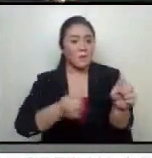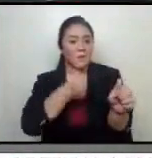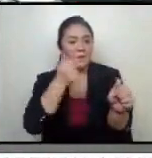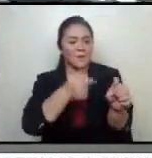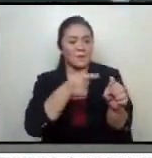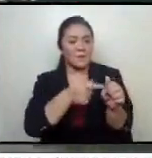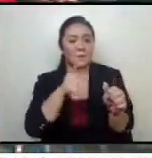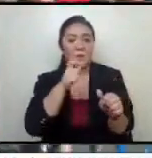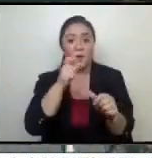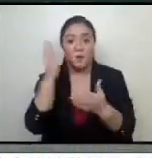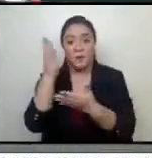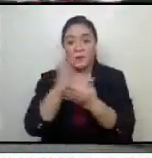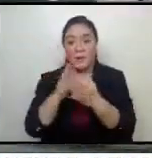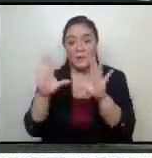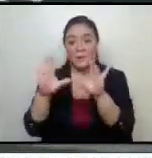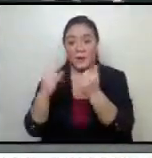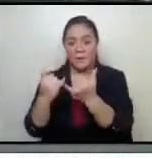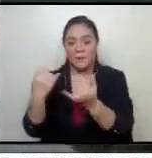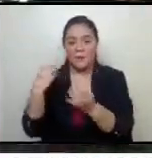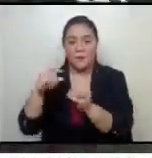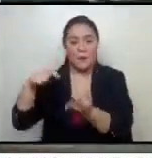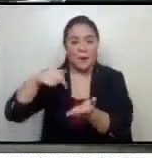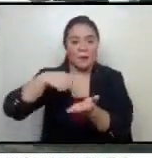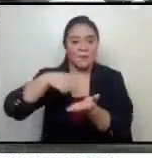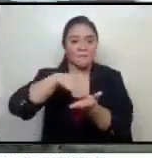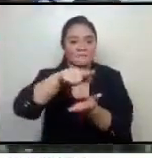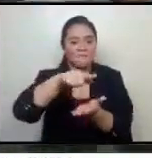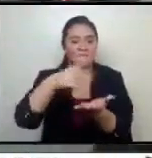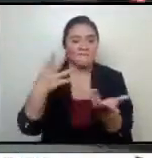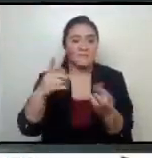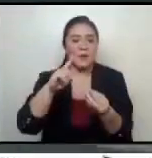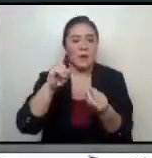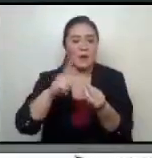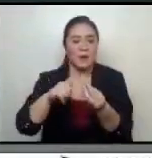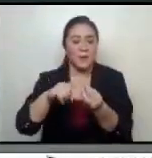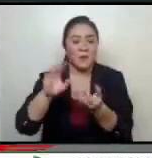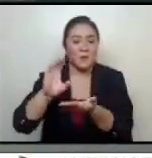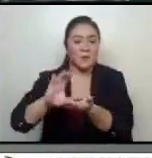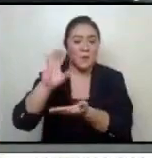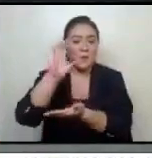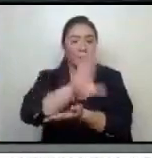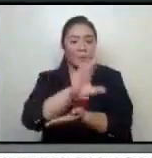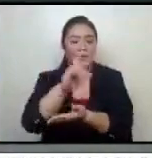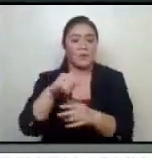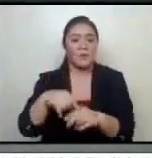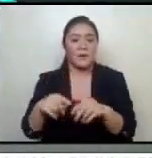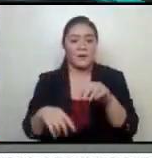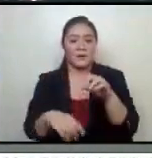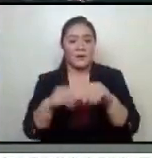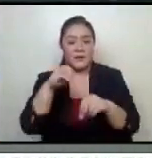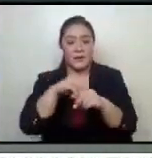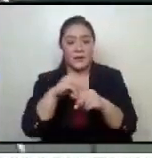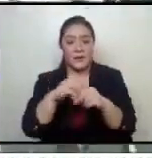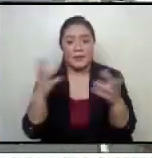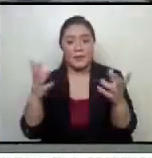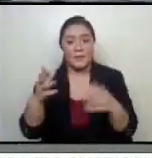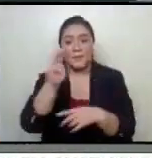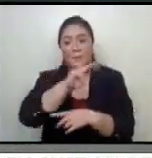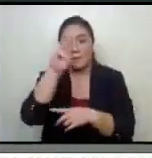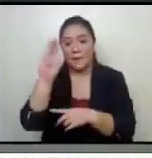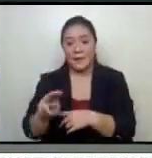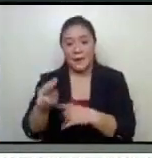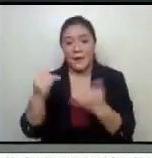ng kontribusyon ng kanilang mga empleyado. Matapos ang lungsod ng Maynila, ngayon naman ay susuyuri ng SSS ang lungsod